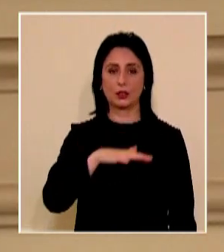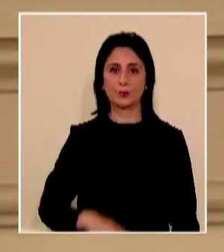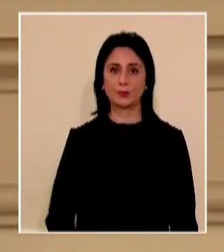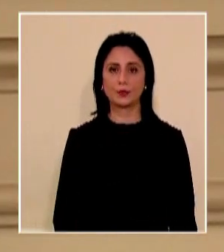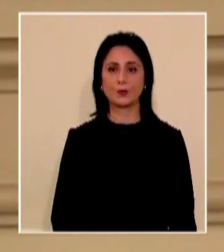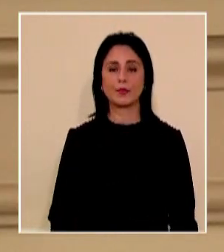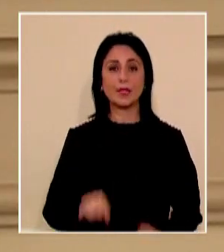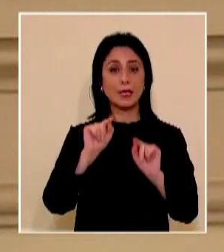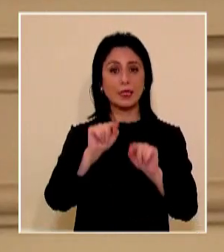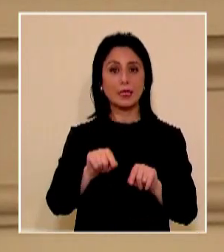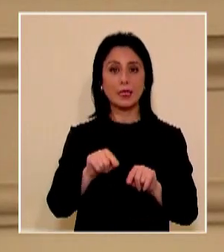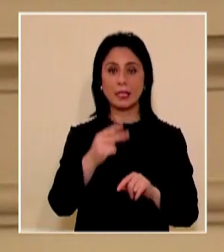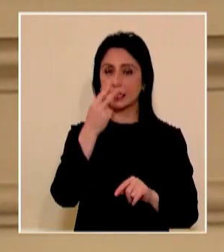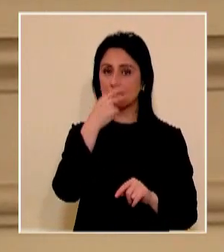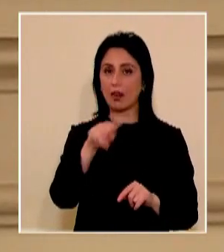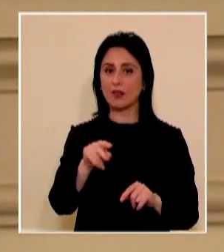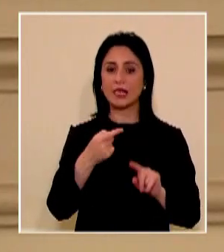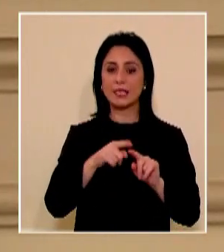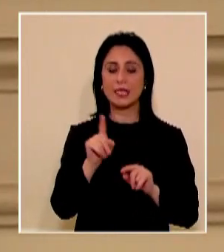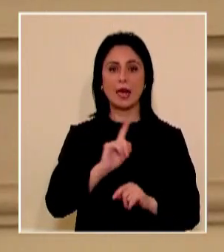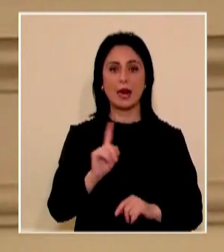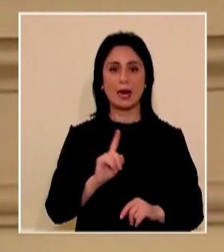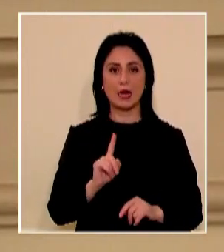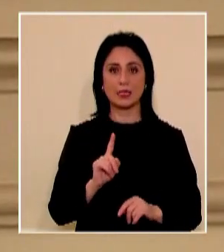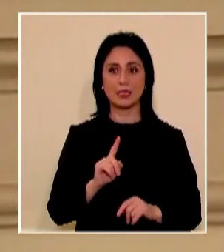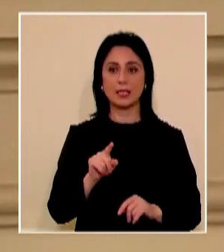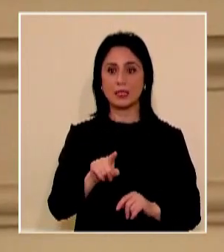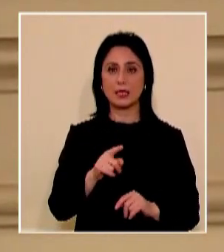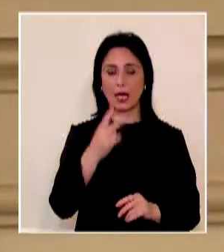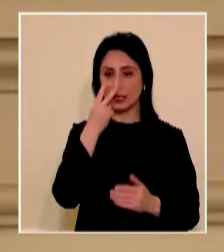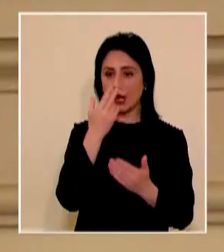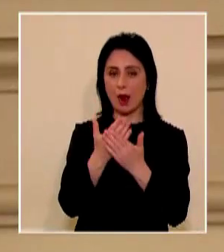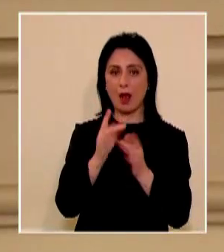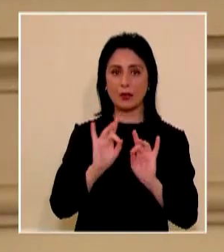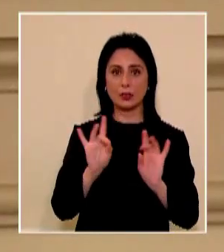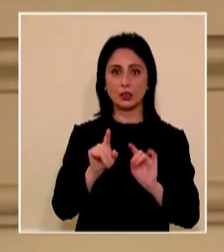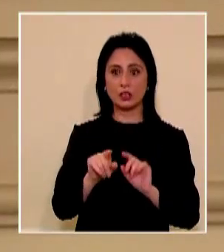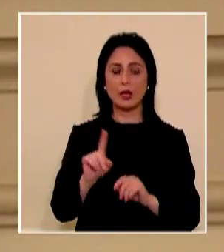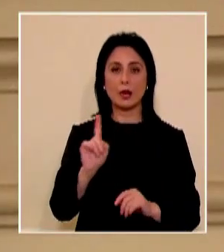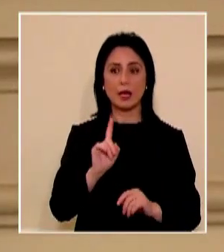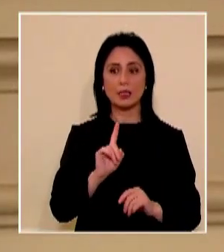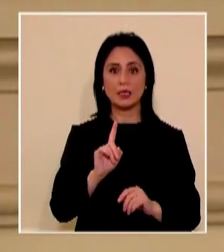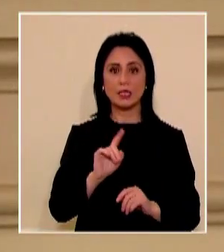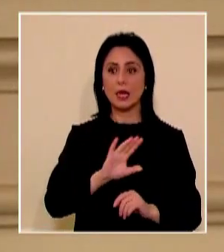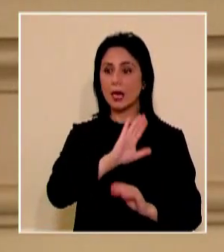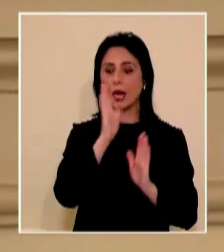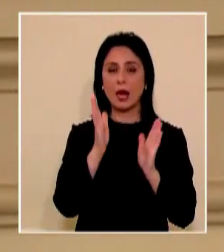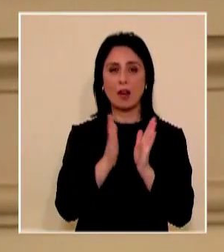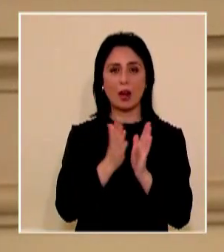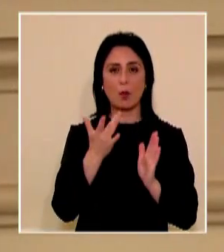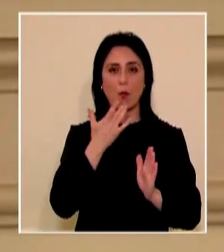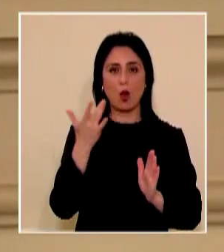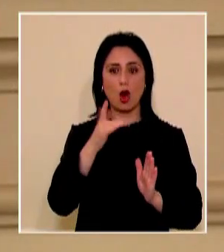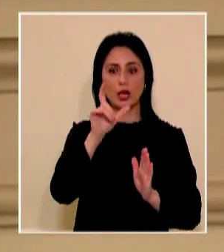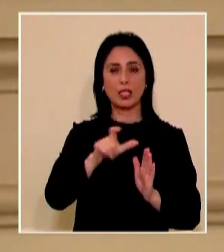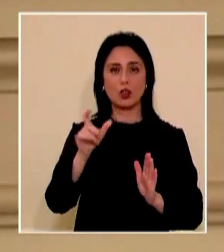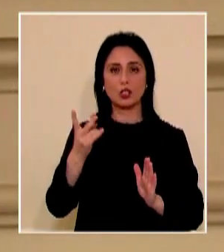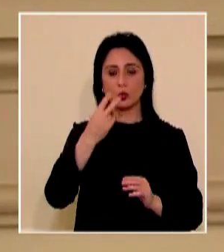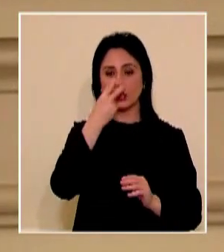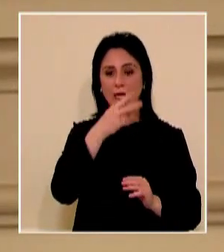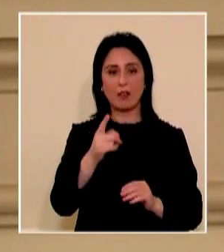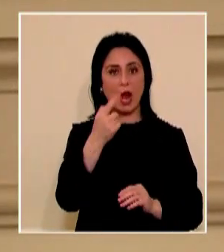tam zobaczyłem to, co, jak powiedziałem, powinien w moim przekonaniu zobaczyć każdy polityk, nie tylko Unii Europejskiej,